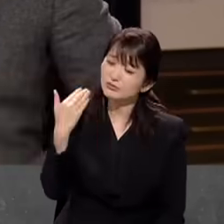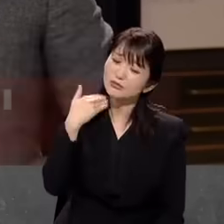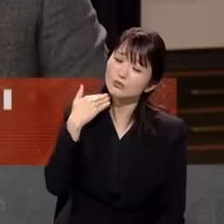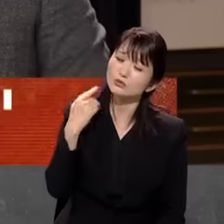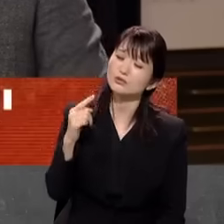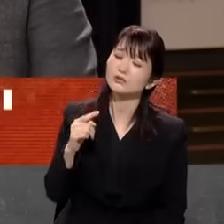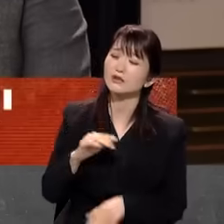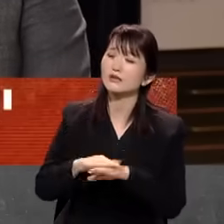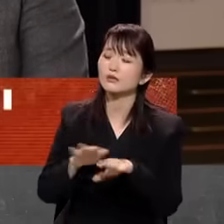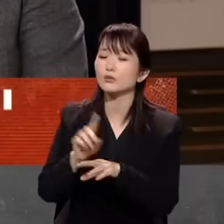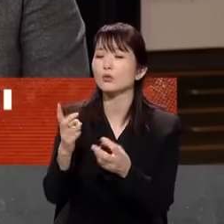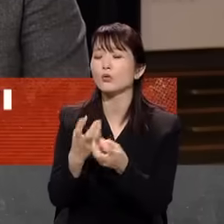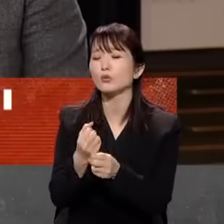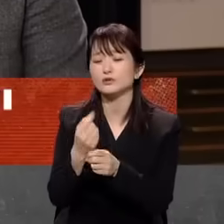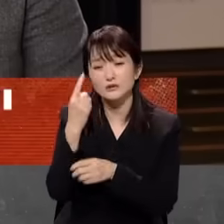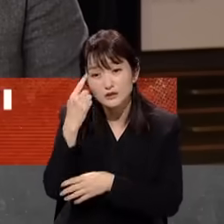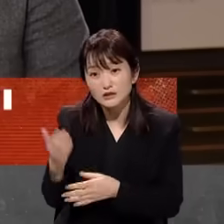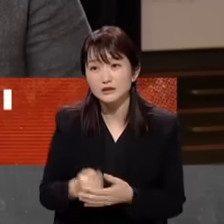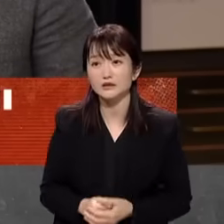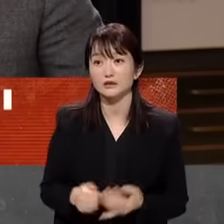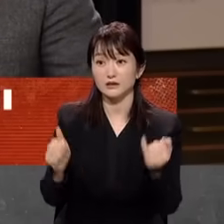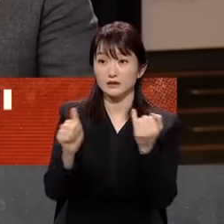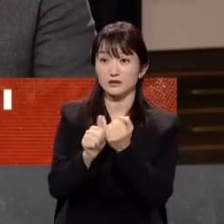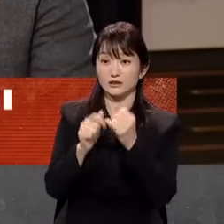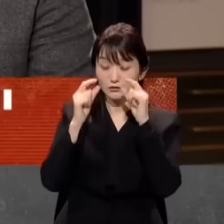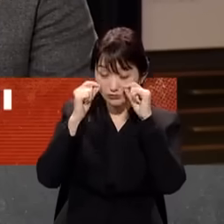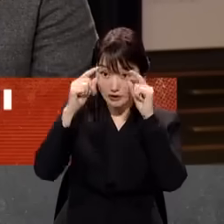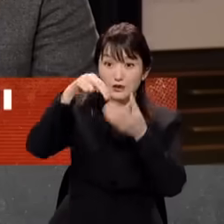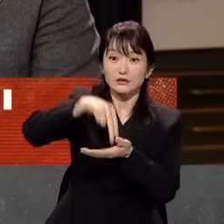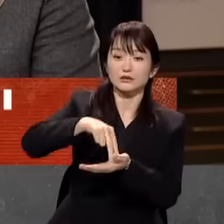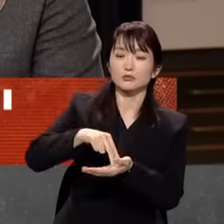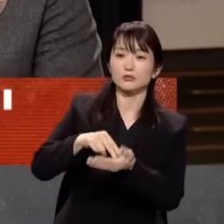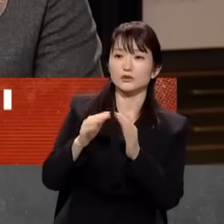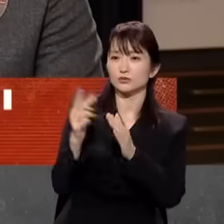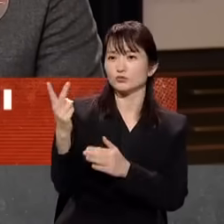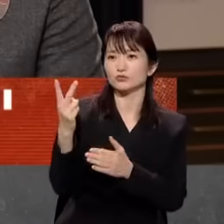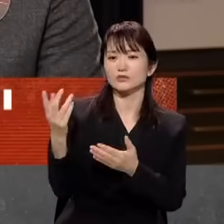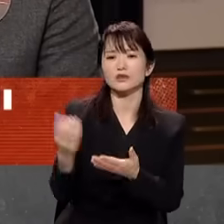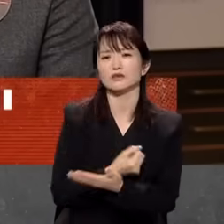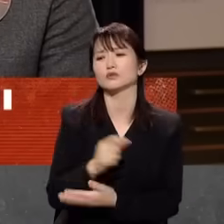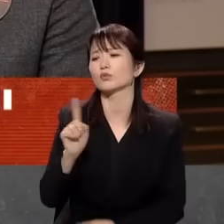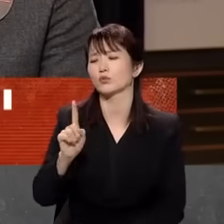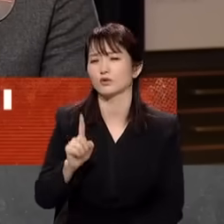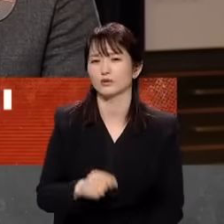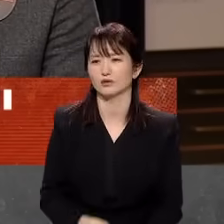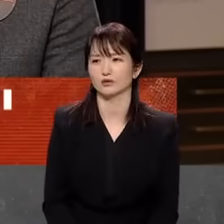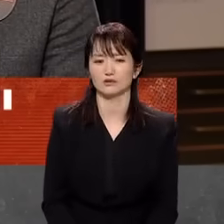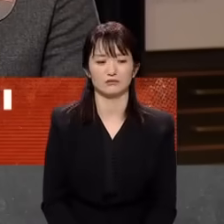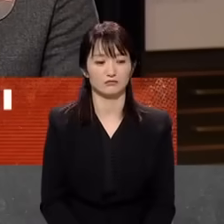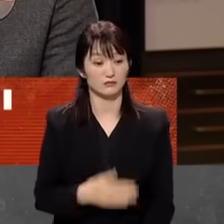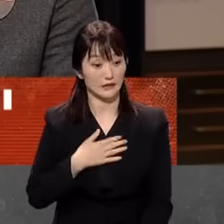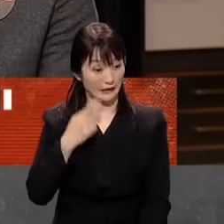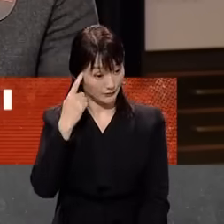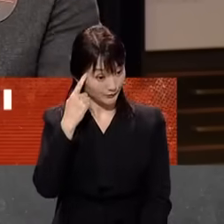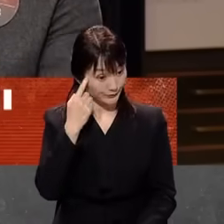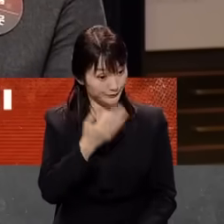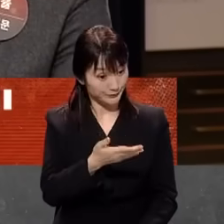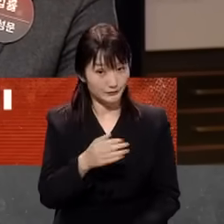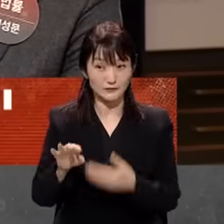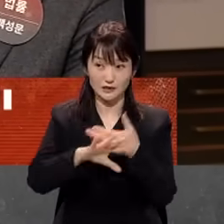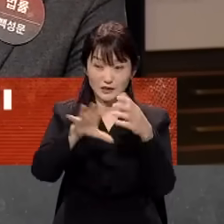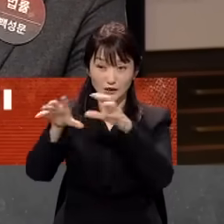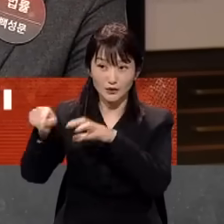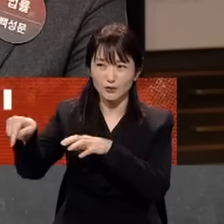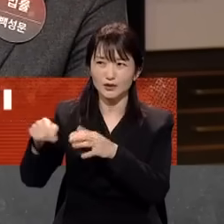언제 하나 이러고 있는데 결혼하고 눈 떠보니 집이 두 채면 웬 행주야 이게. 진짜 화났네. 내가 물어보니까 그거 해외에 있는